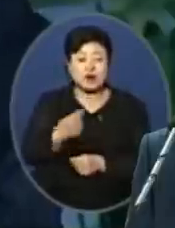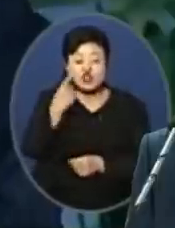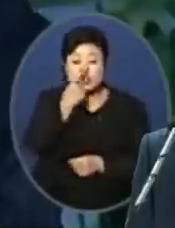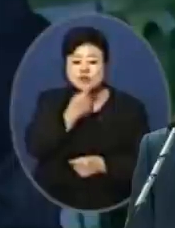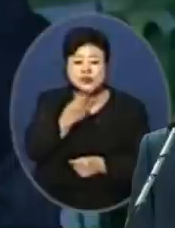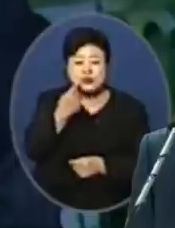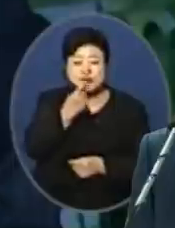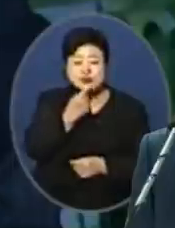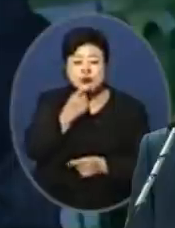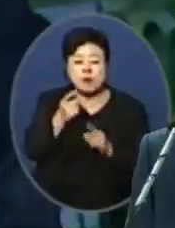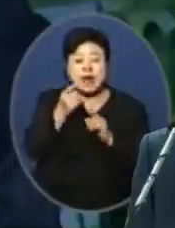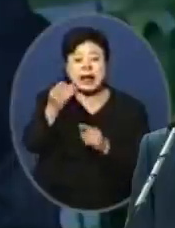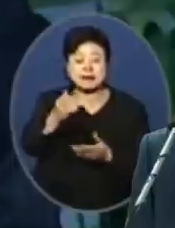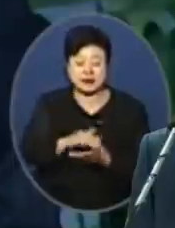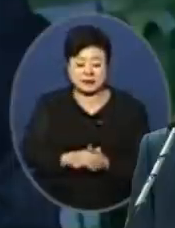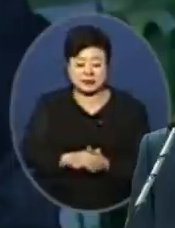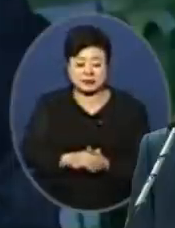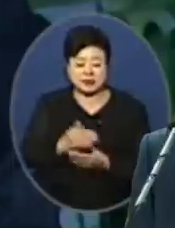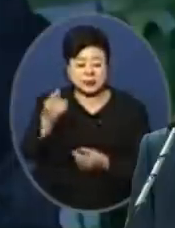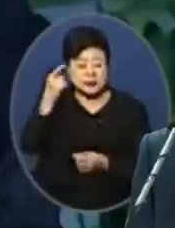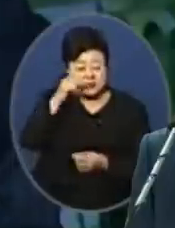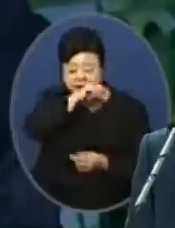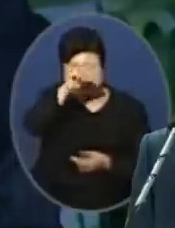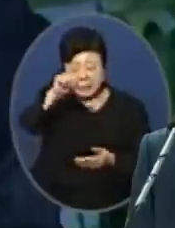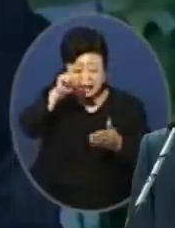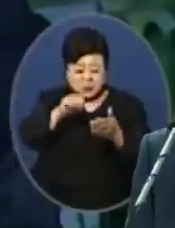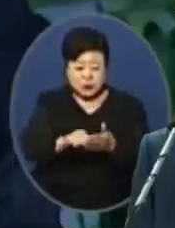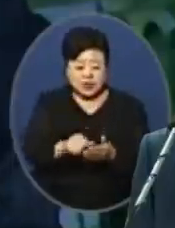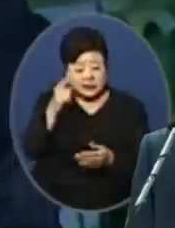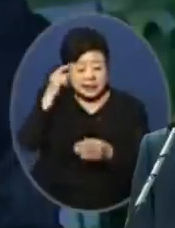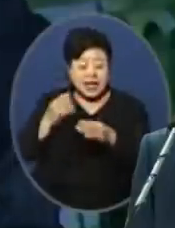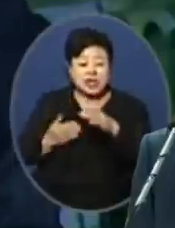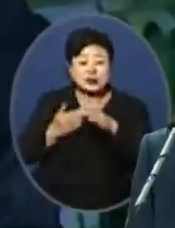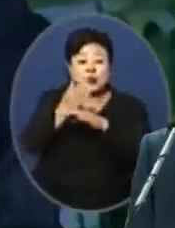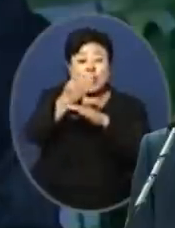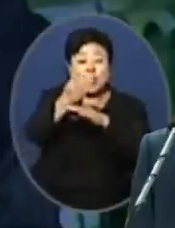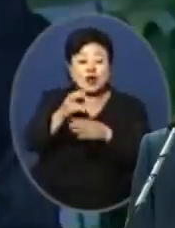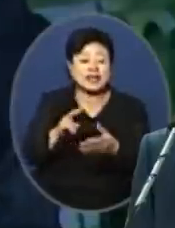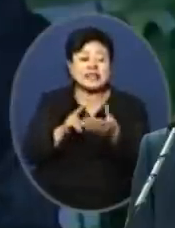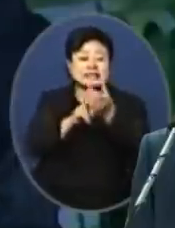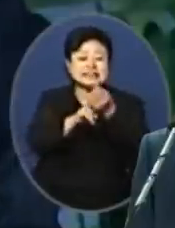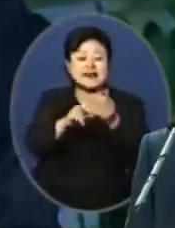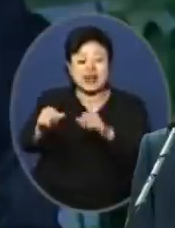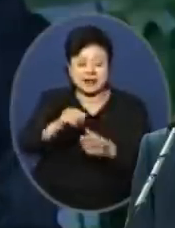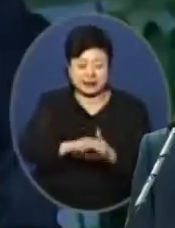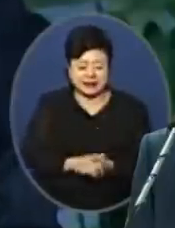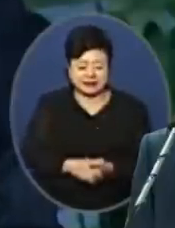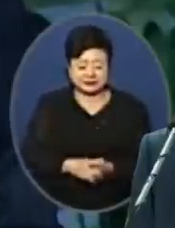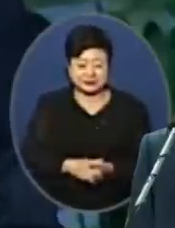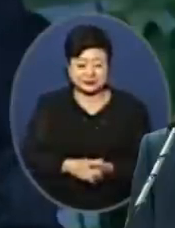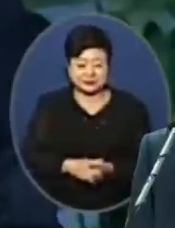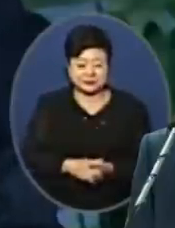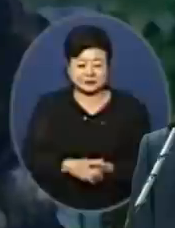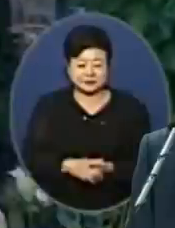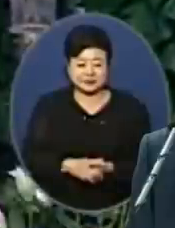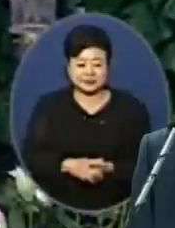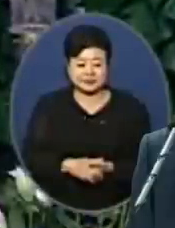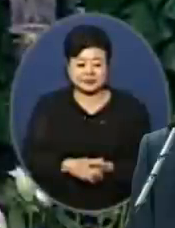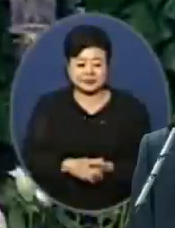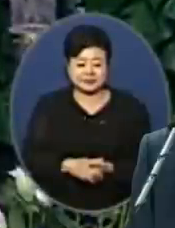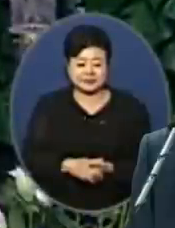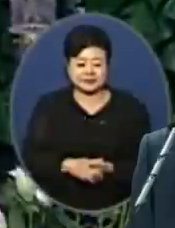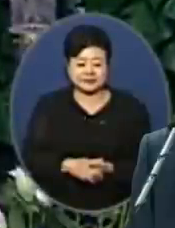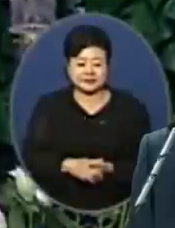입술로 말하면 이것이 여러분 생애 속에 상상을 초월한 기적을 행하는 것입니다.